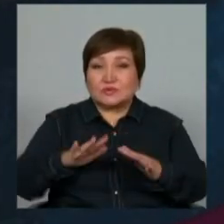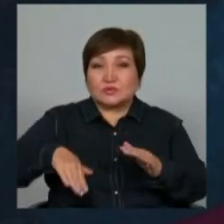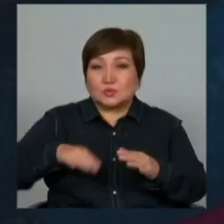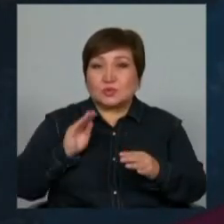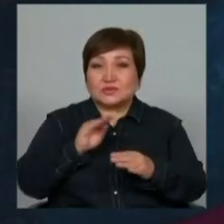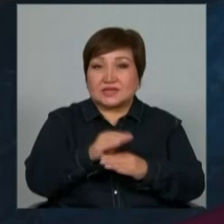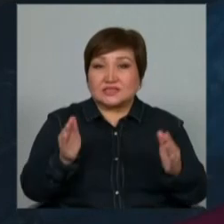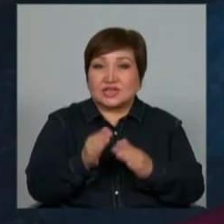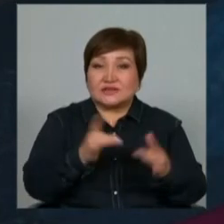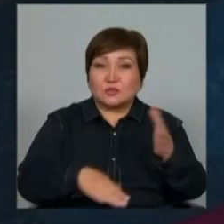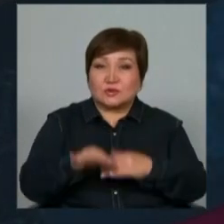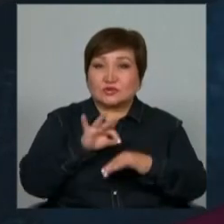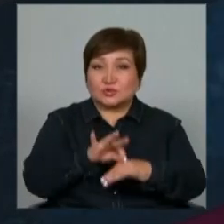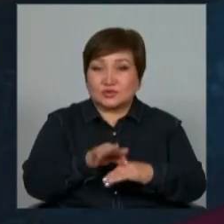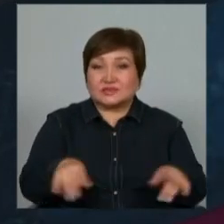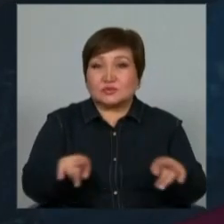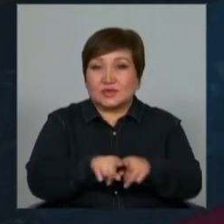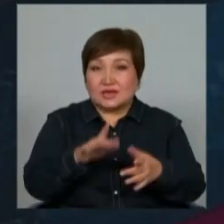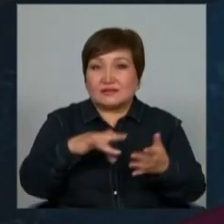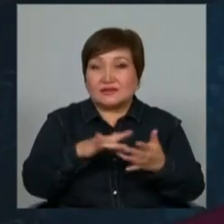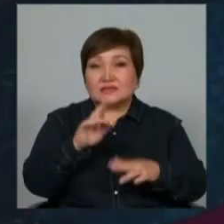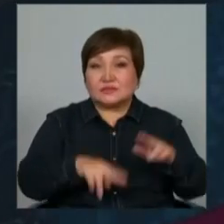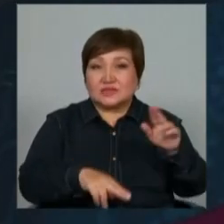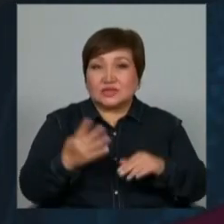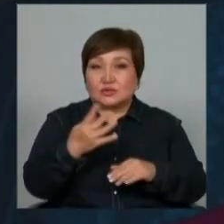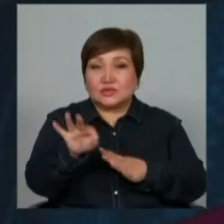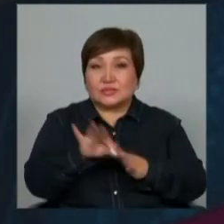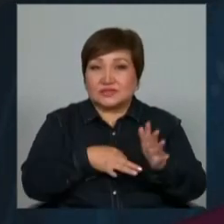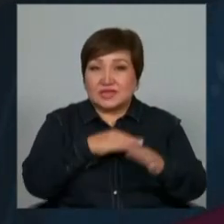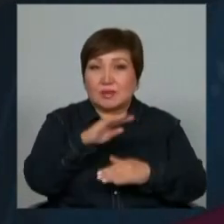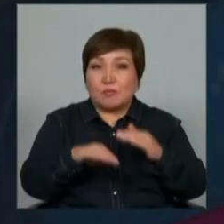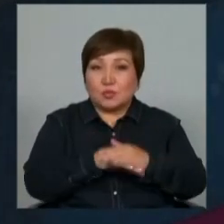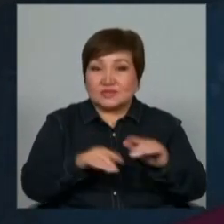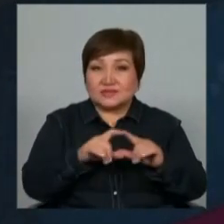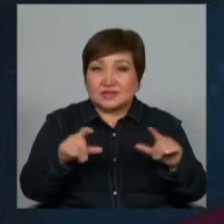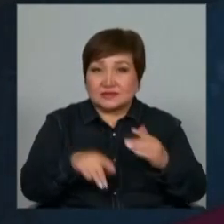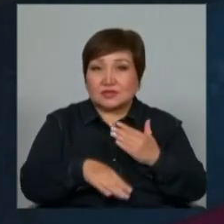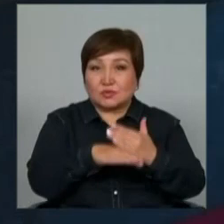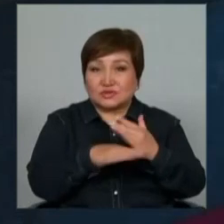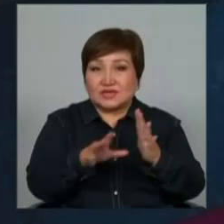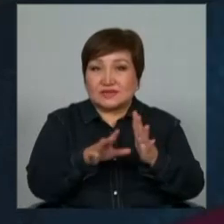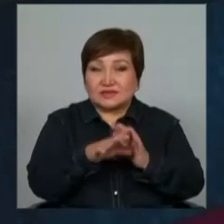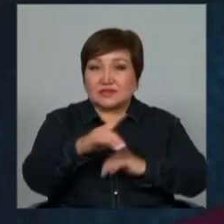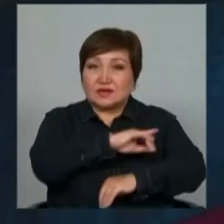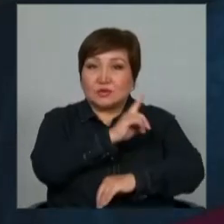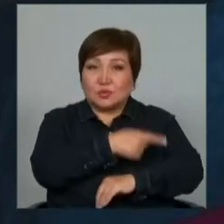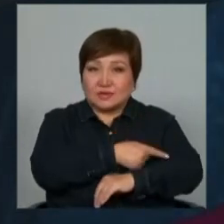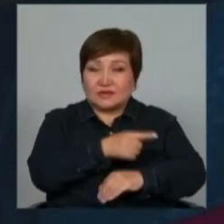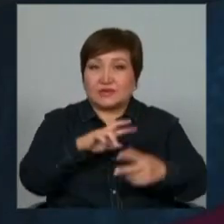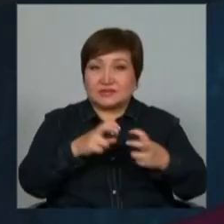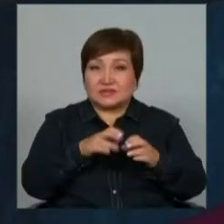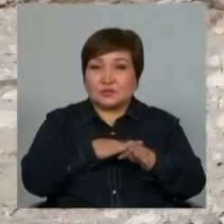шағын аудандарда жүргізіледі. Сондай-ақ қалада салынып жатқан 4 бірдей подстанцияның арқасында электр қуаты мәселесі түбегейлі